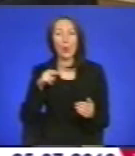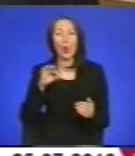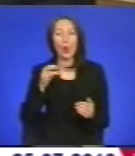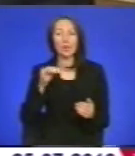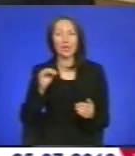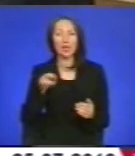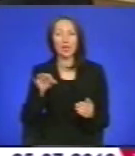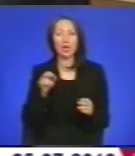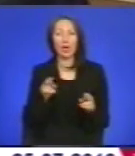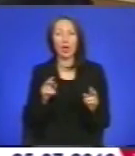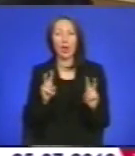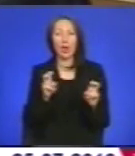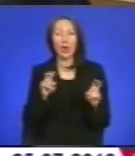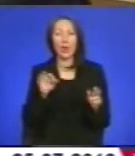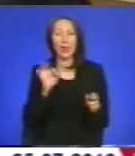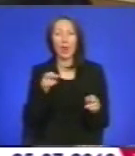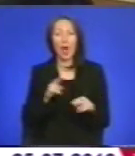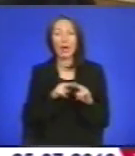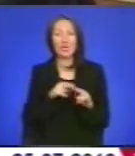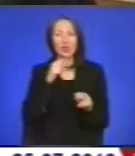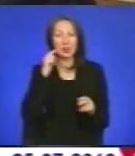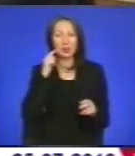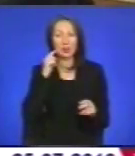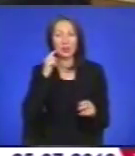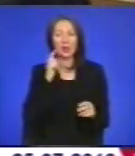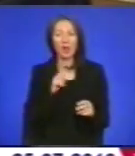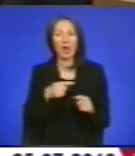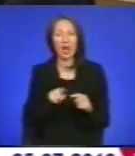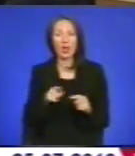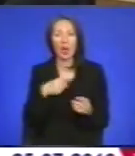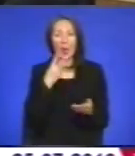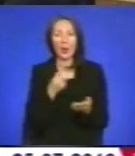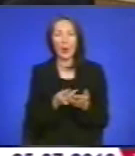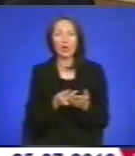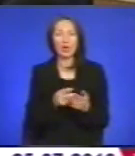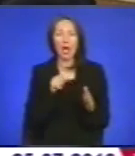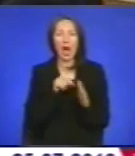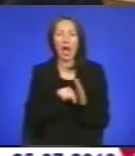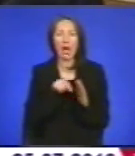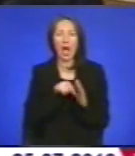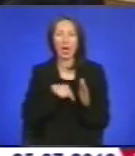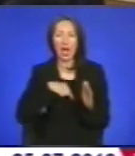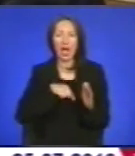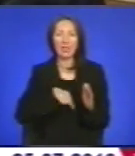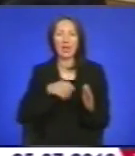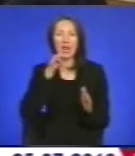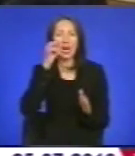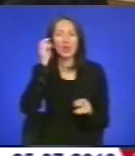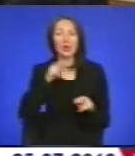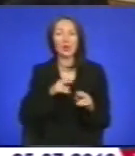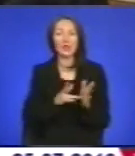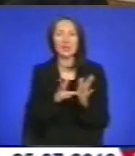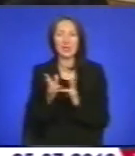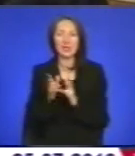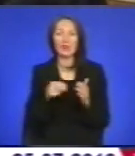що більш позитивно і показує характер цього раннього християнства до Володимирського, це торгові договори